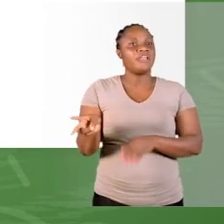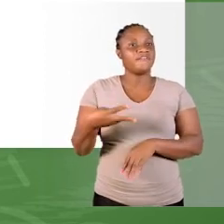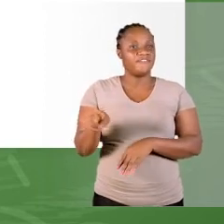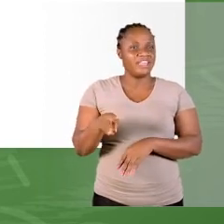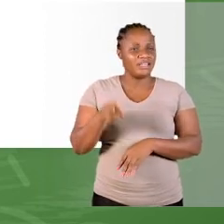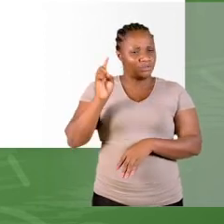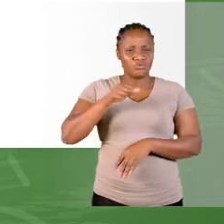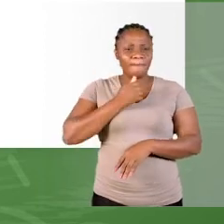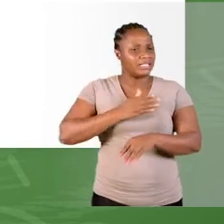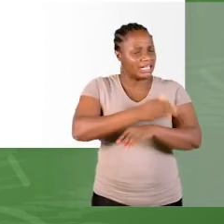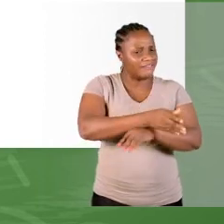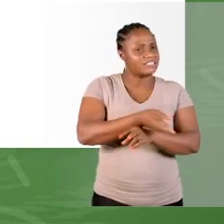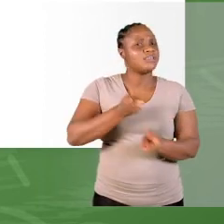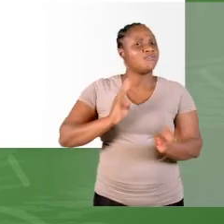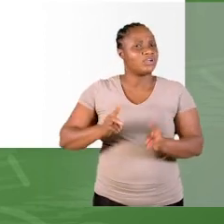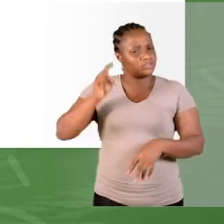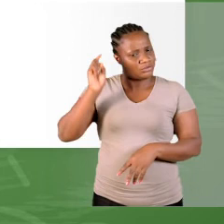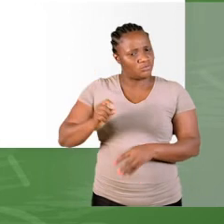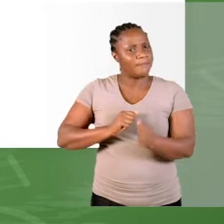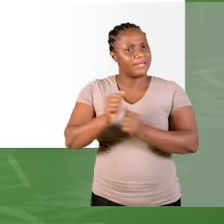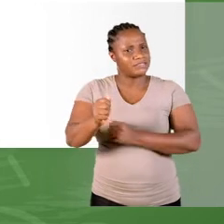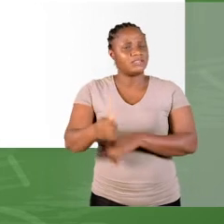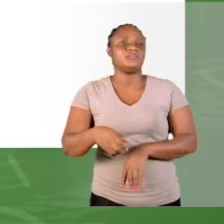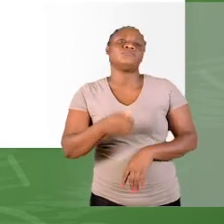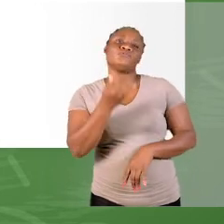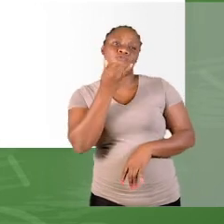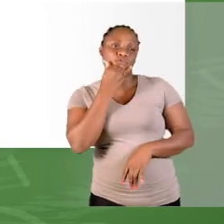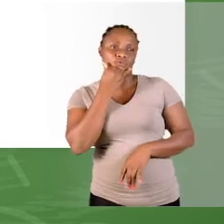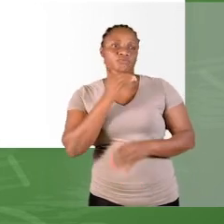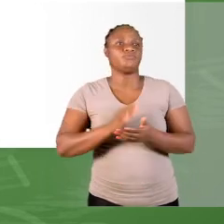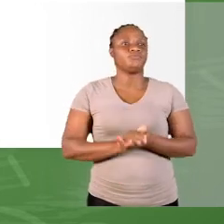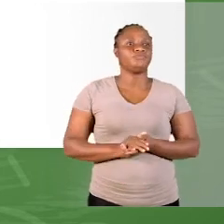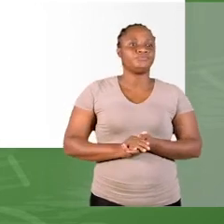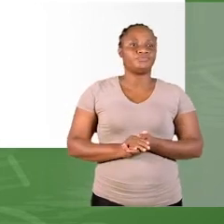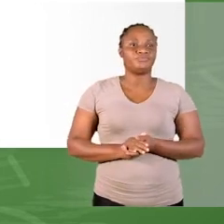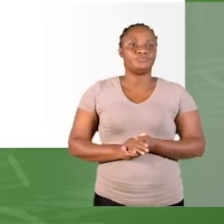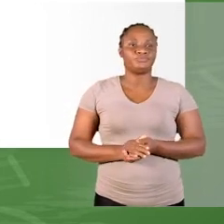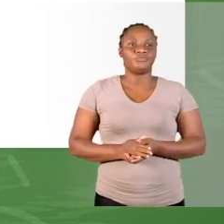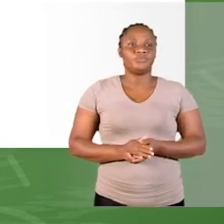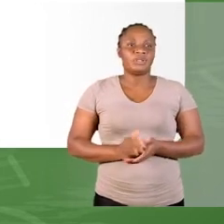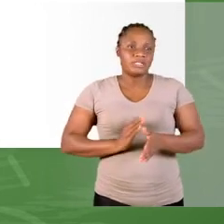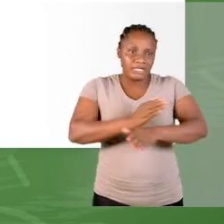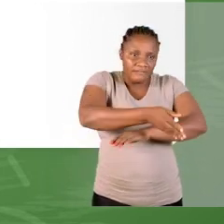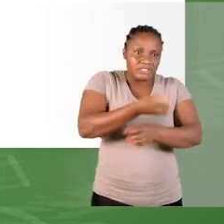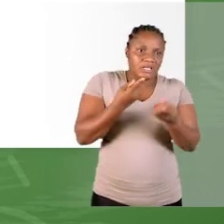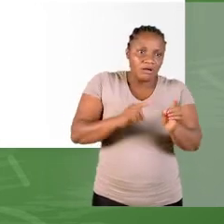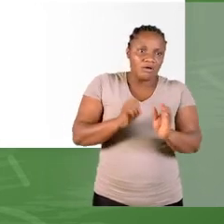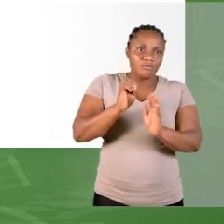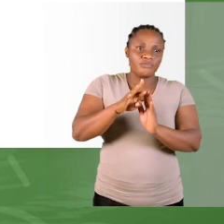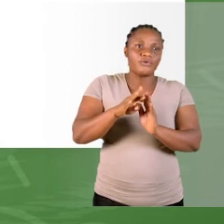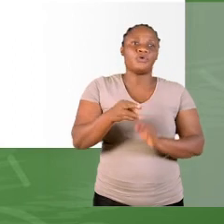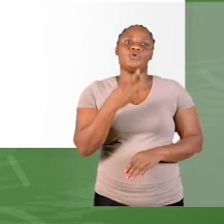qui doivent passer. Donc, cette affirmation est fausse. Je ne dois pas l'entourer. Traverser quand le feu est